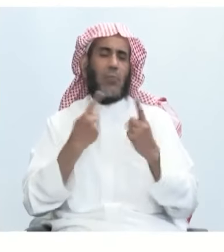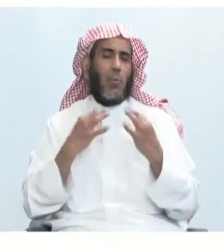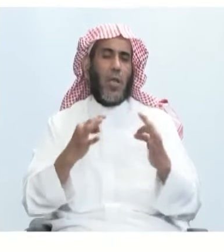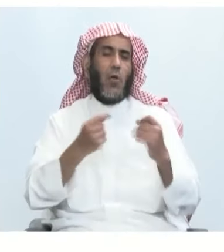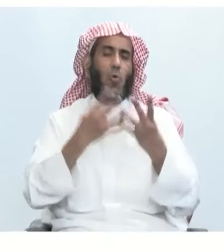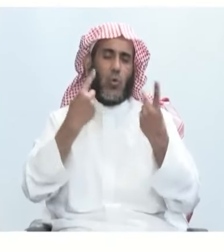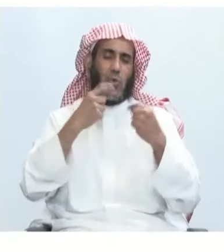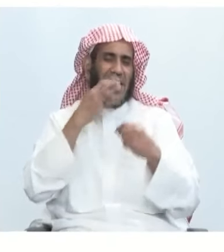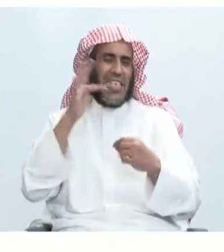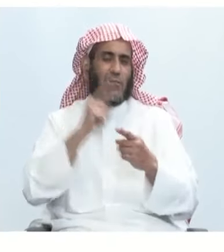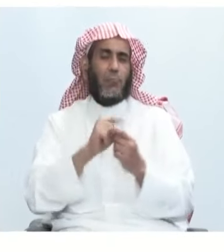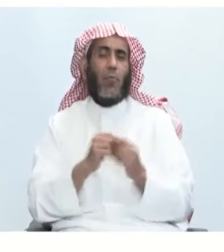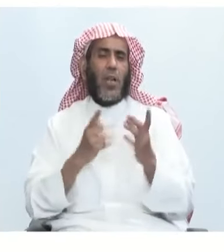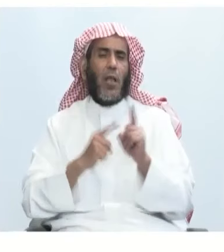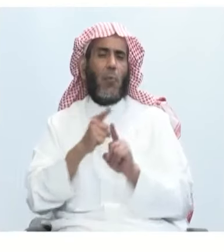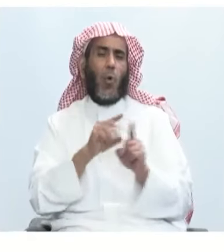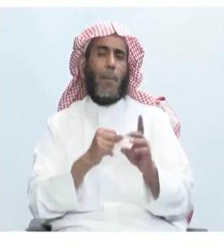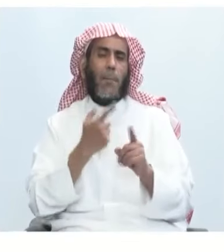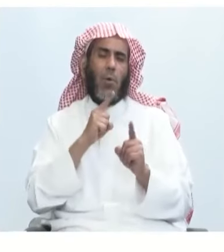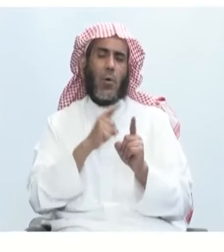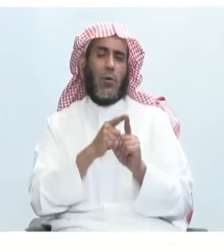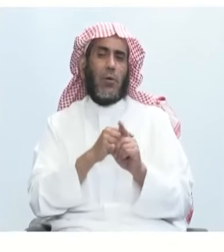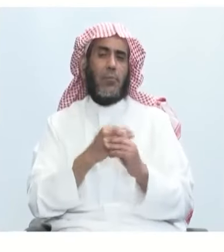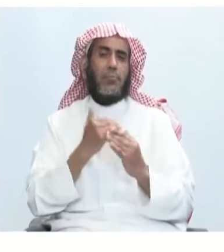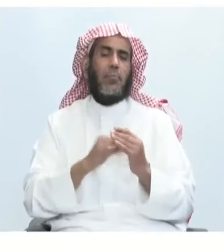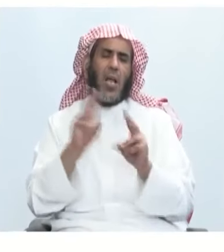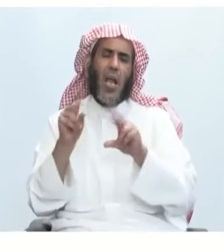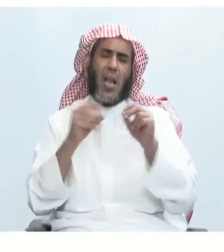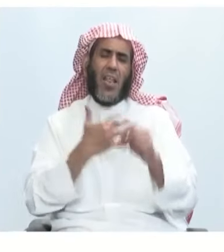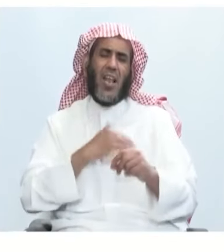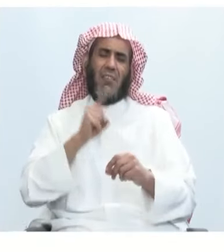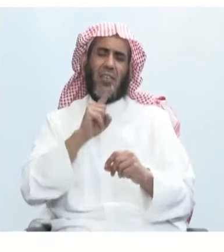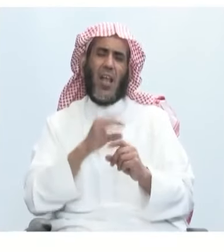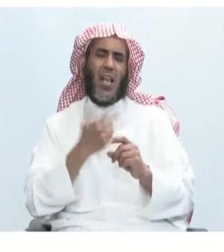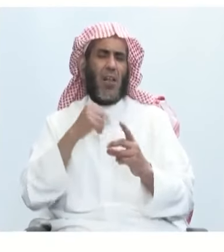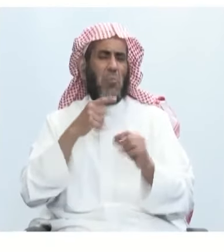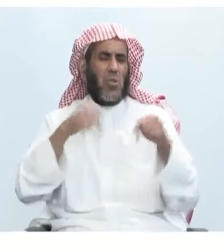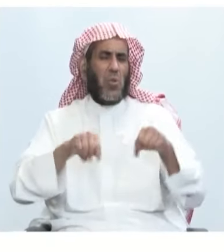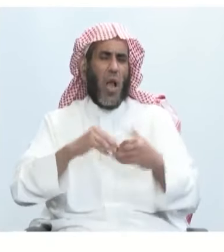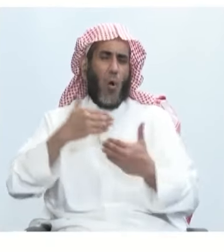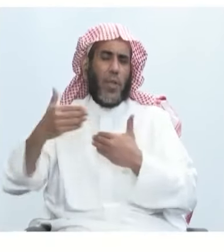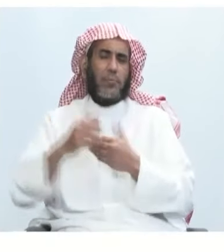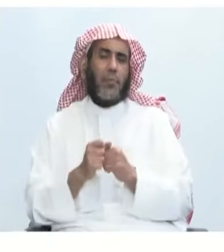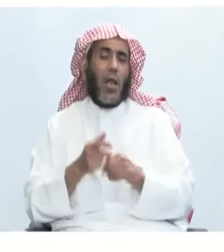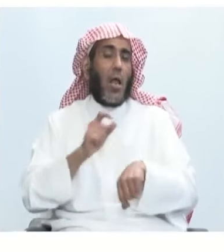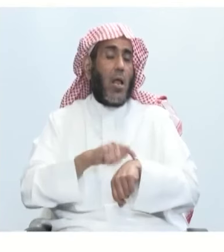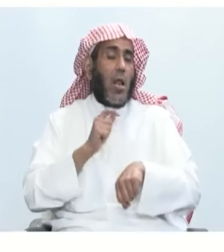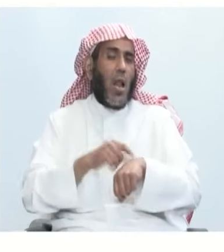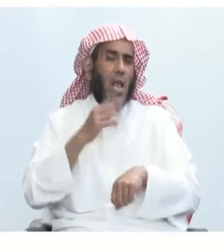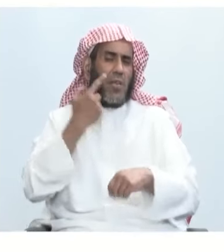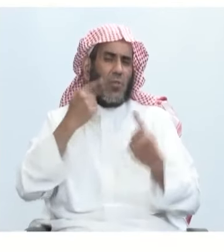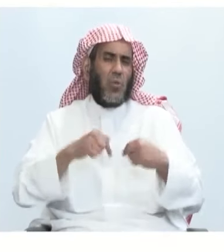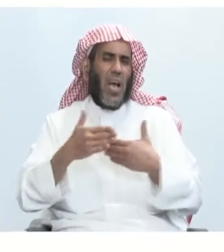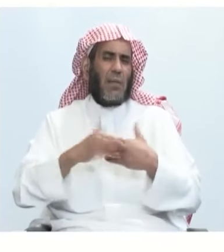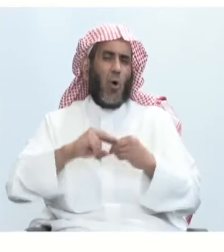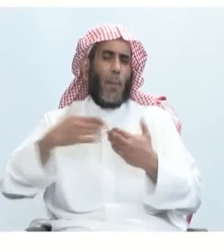ونزول الحياه فلا تبلغ من نكاها مبلغا ولا مادونه كان هذه النفس لا تتعرف من الدنيا قريبا ولا بعيدا على حين ليس في الدنيا